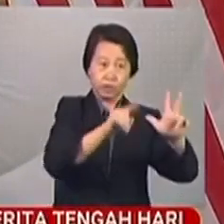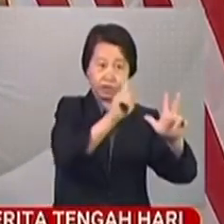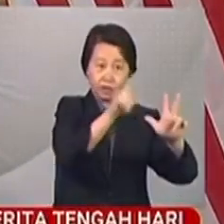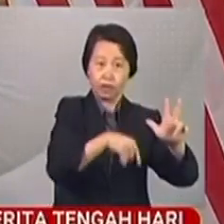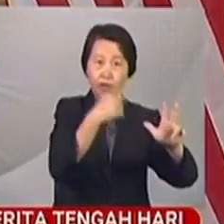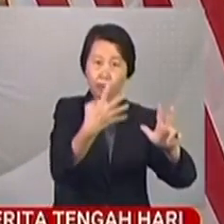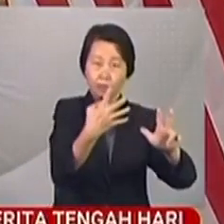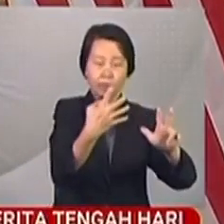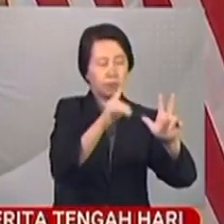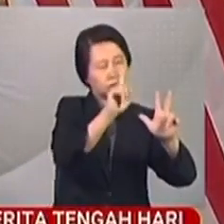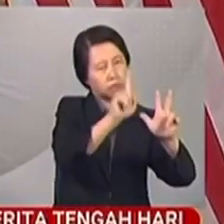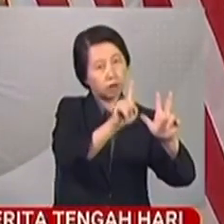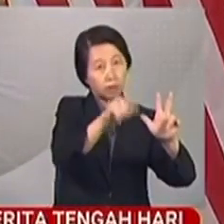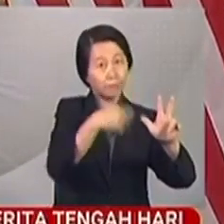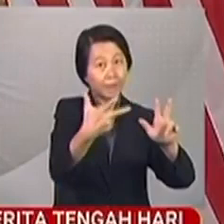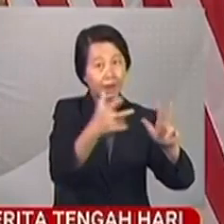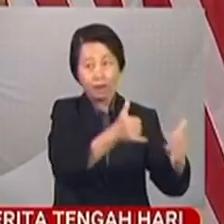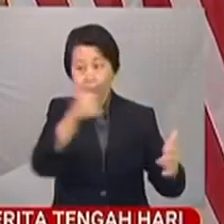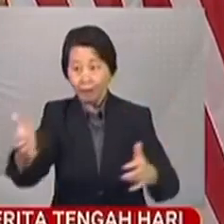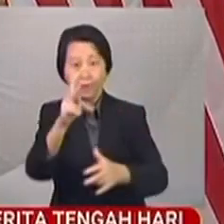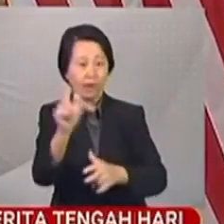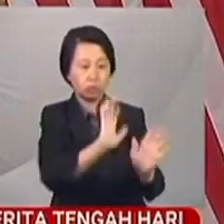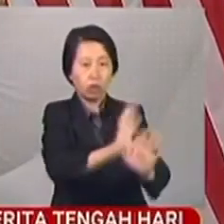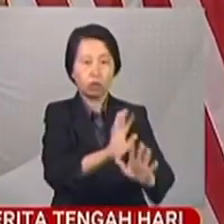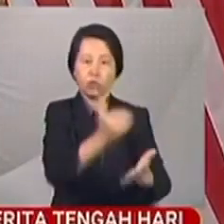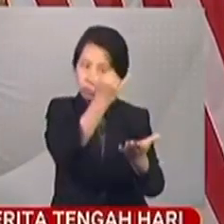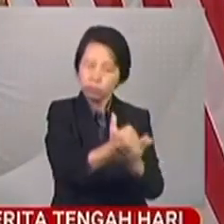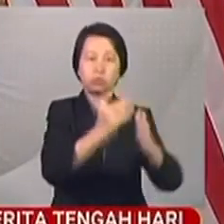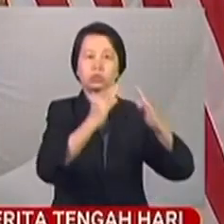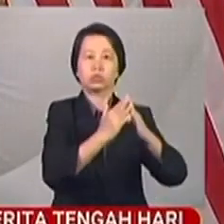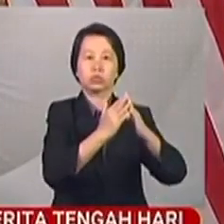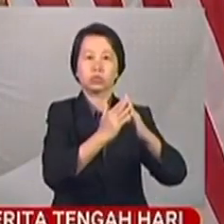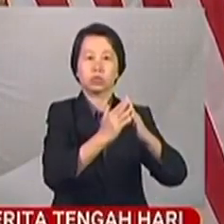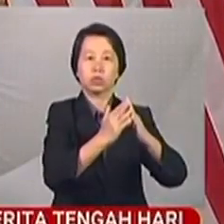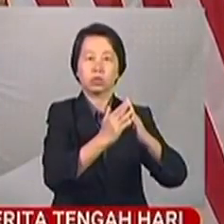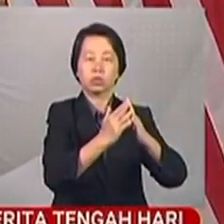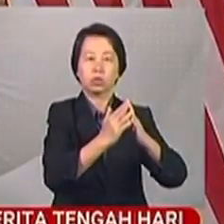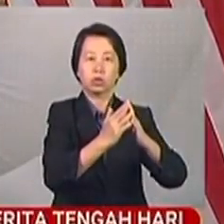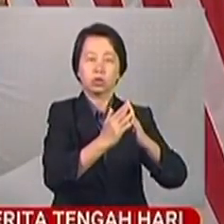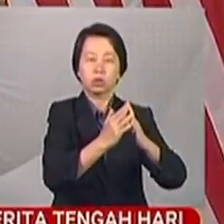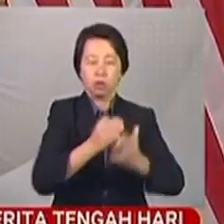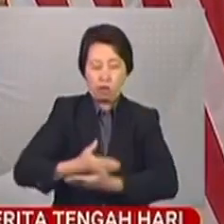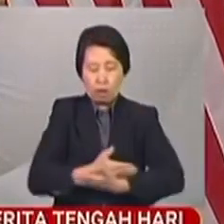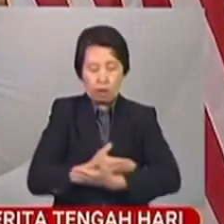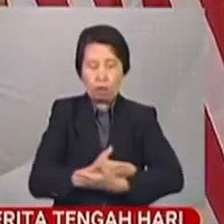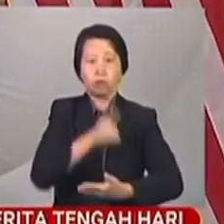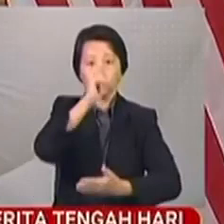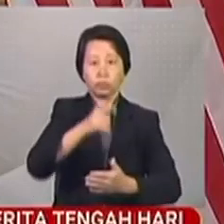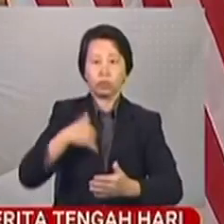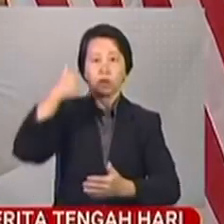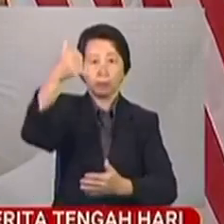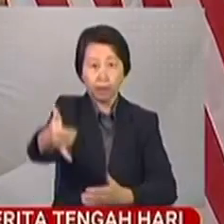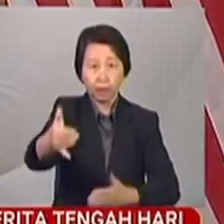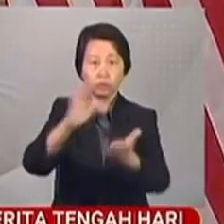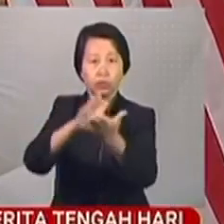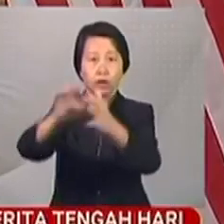duduklah dulu di Kampung dan jangan kemana-mana Hai anak-anak yang sepatutnya balik